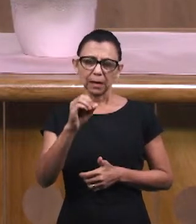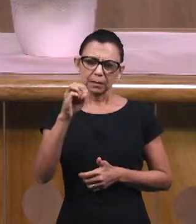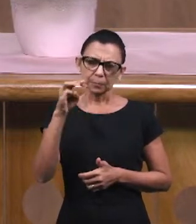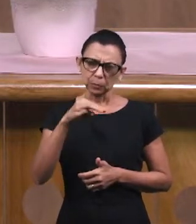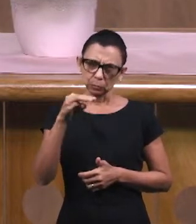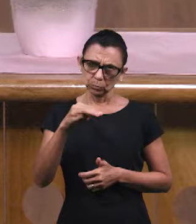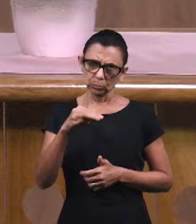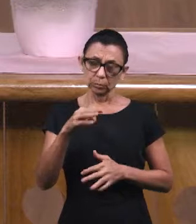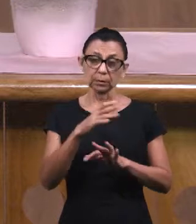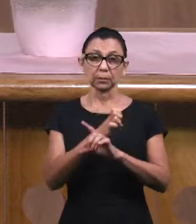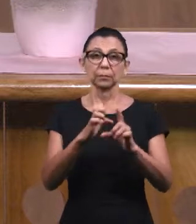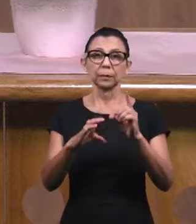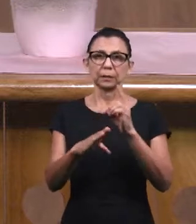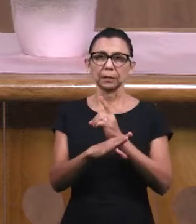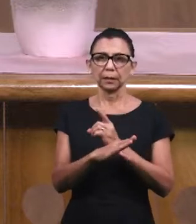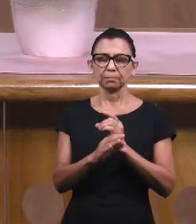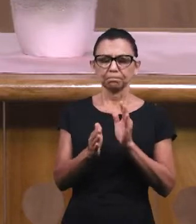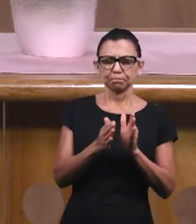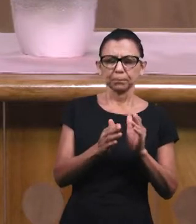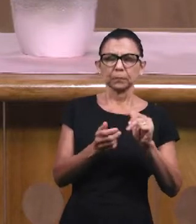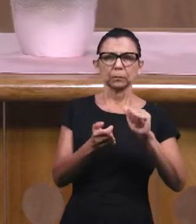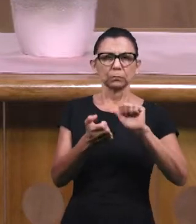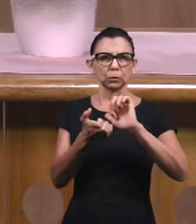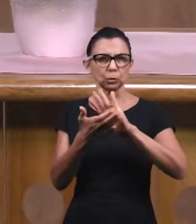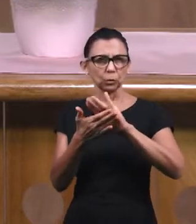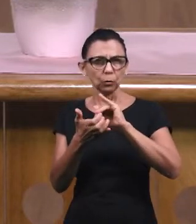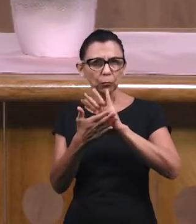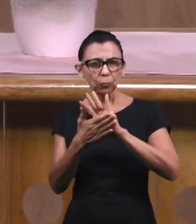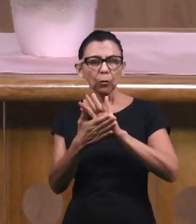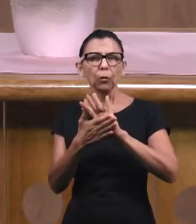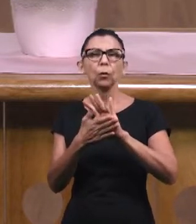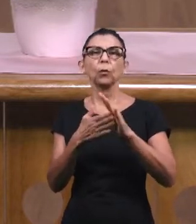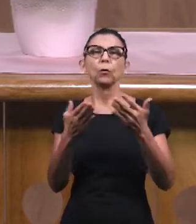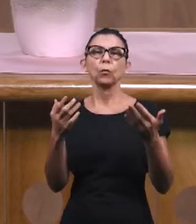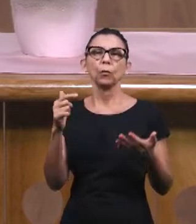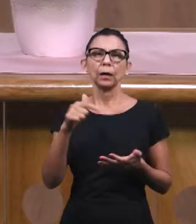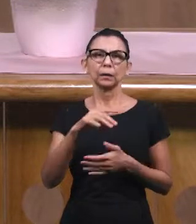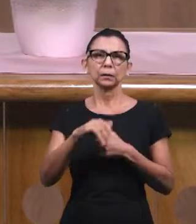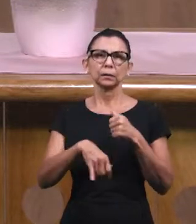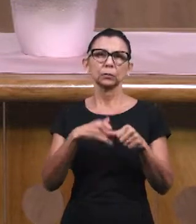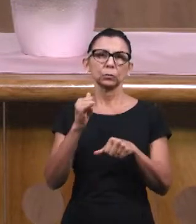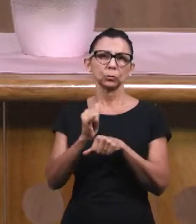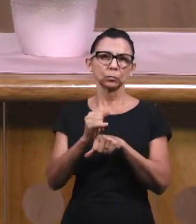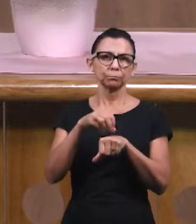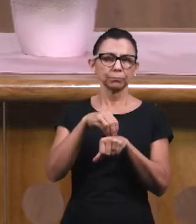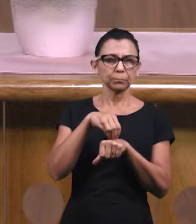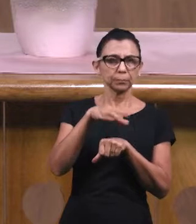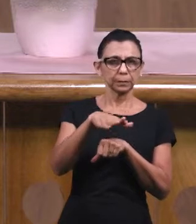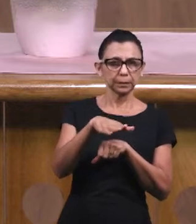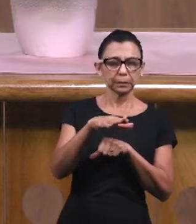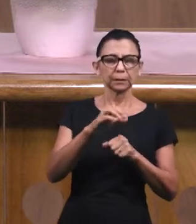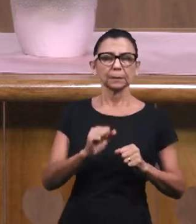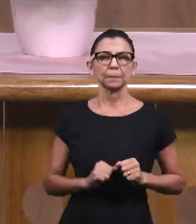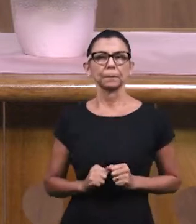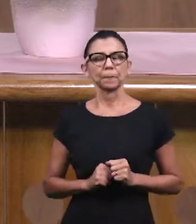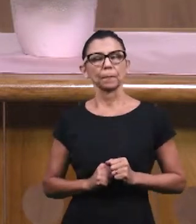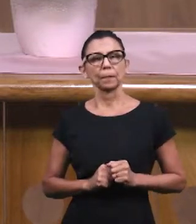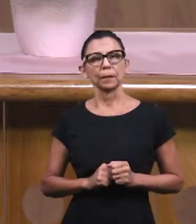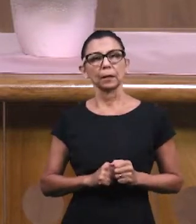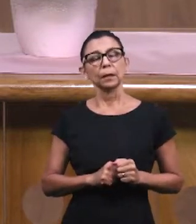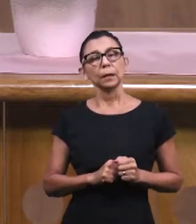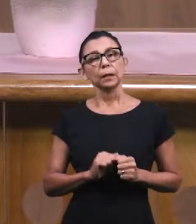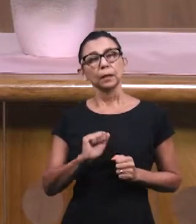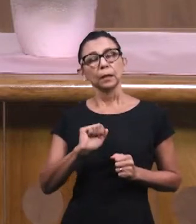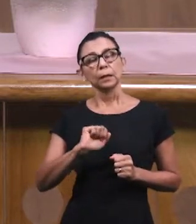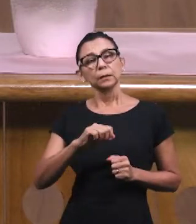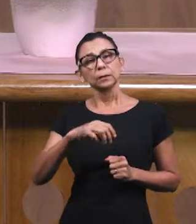biblique dominicale, nous allons louer le Seigneur. Nous allons faire une transmission ici par notre canal YouTube. À partir de 10